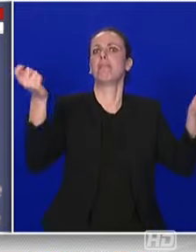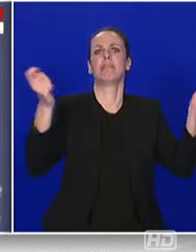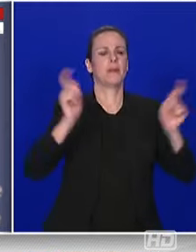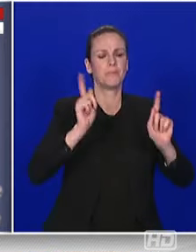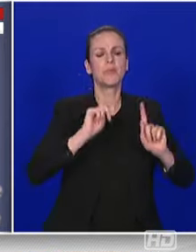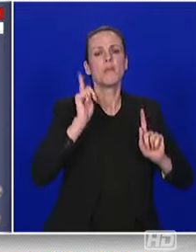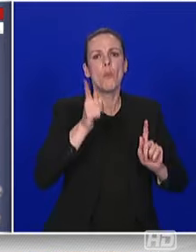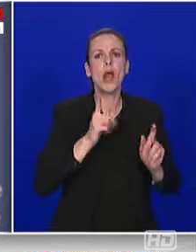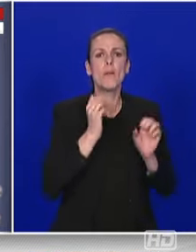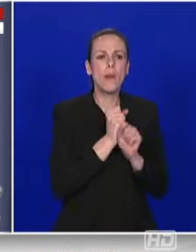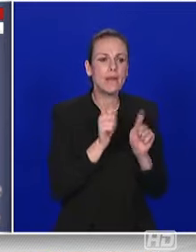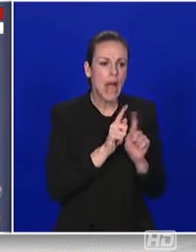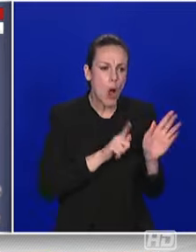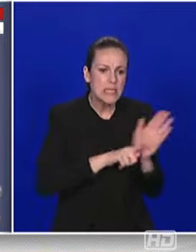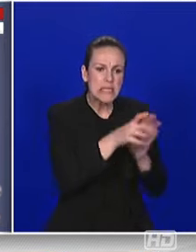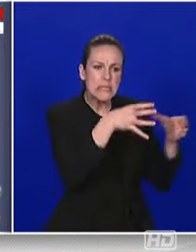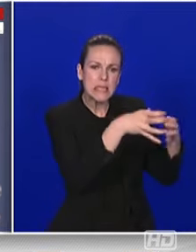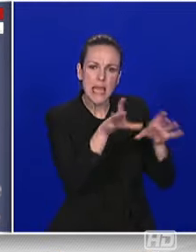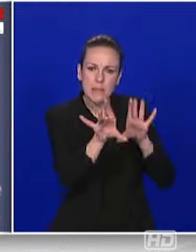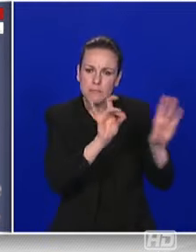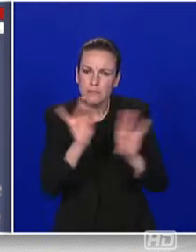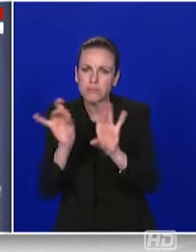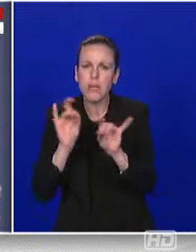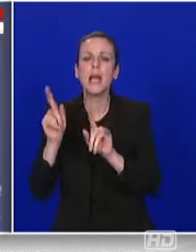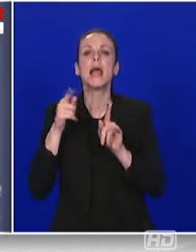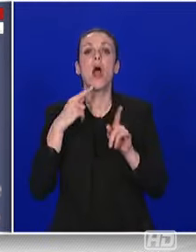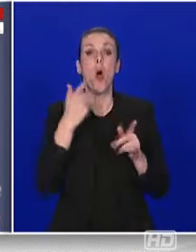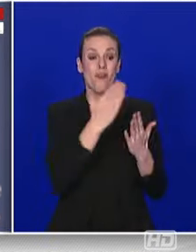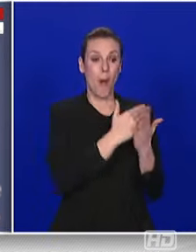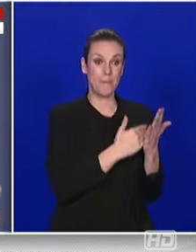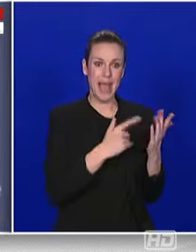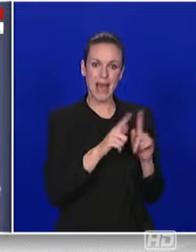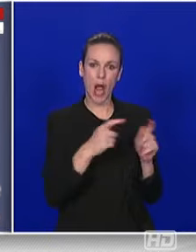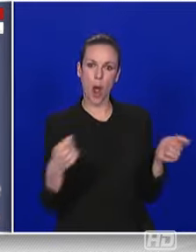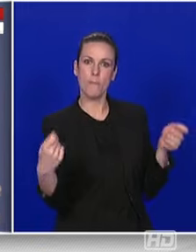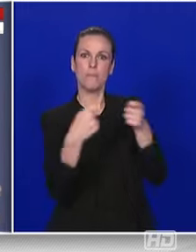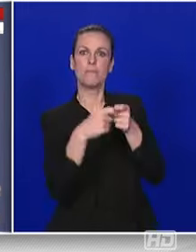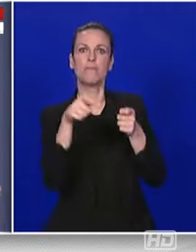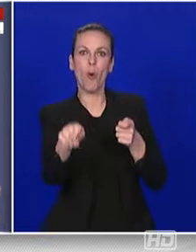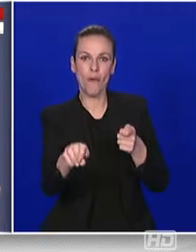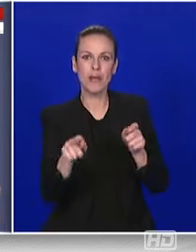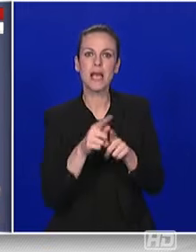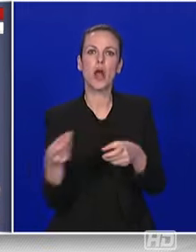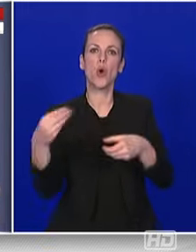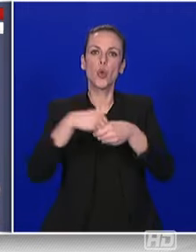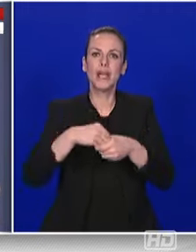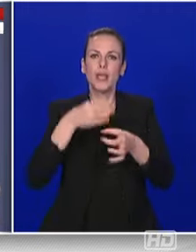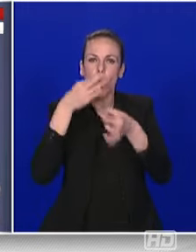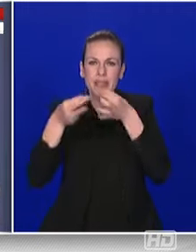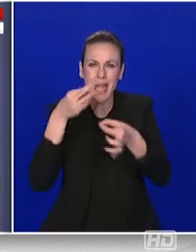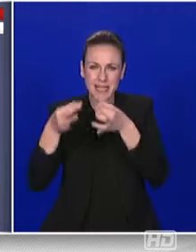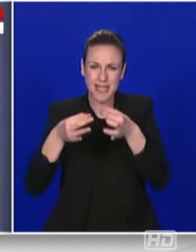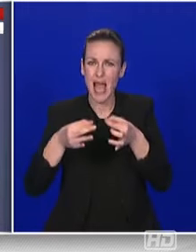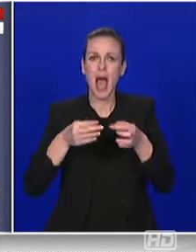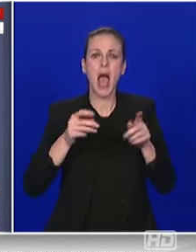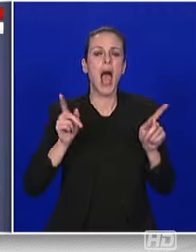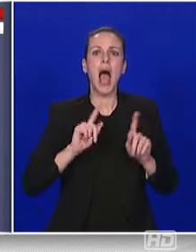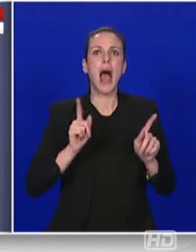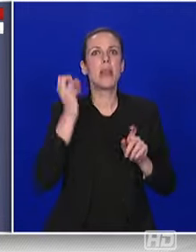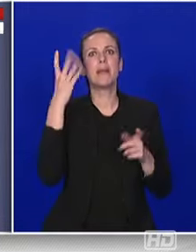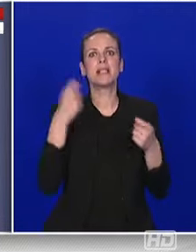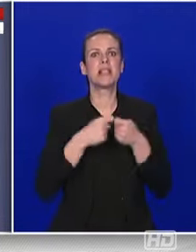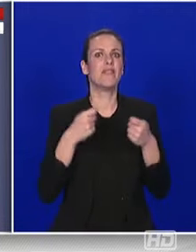ciljano provoditi tako da upotpunimo mjere koje su na snazi i još dodatno i sa time da se postigne taj